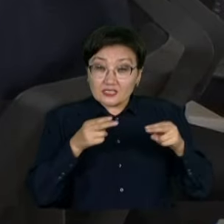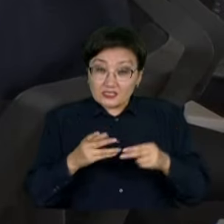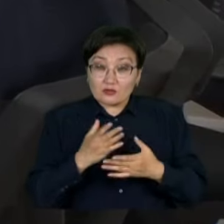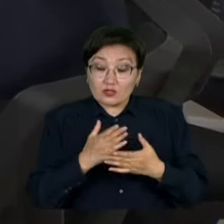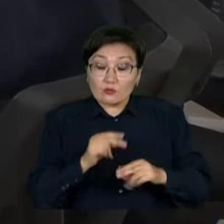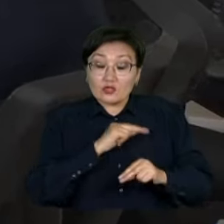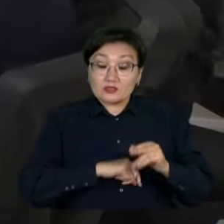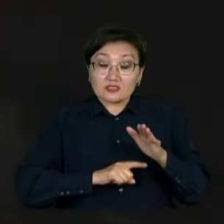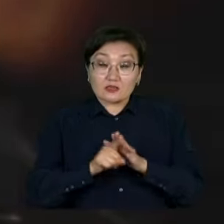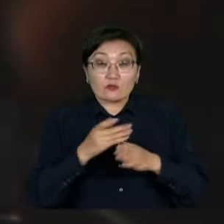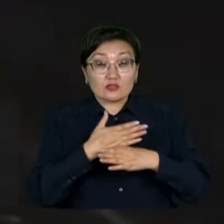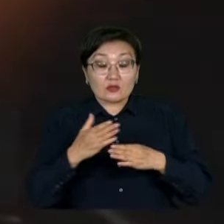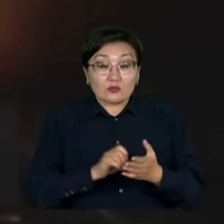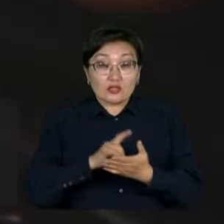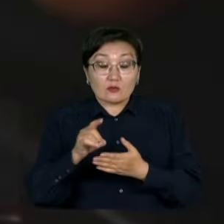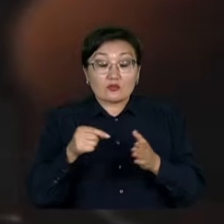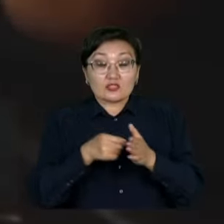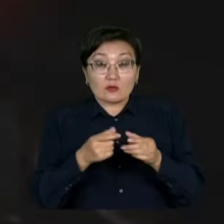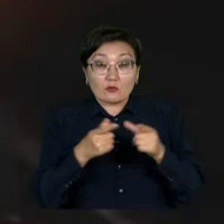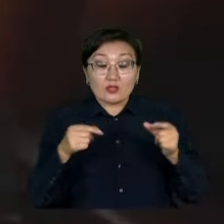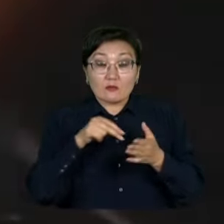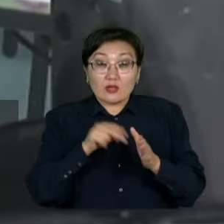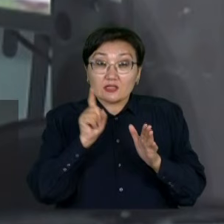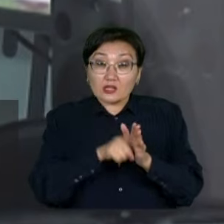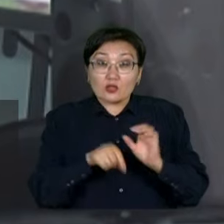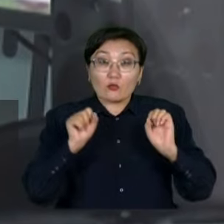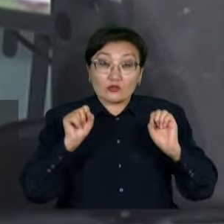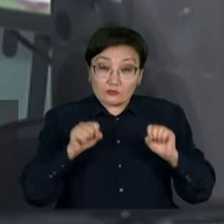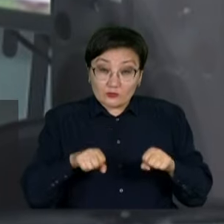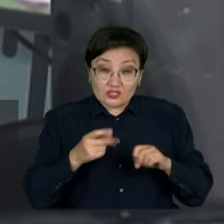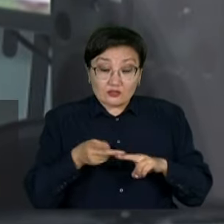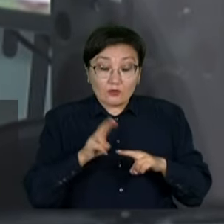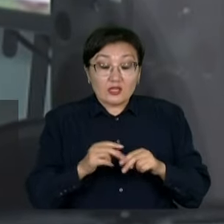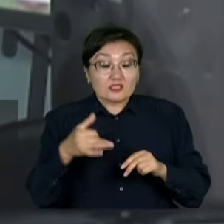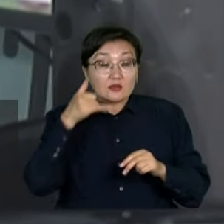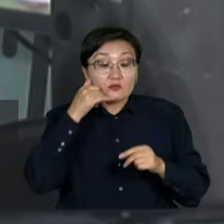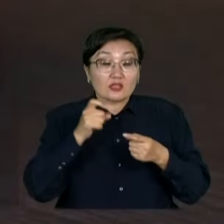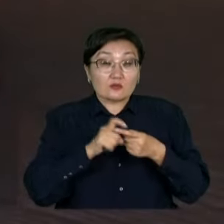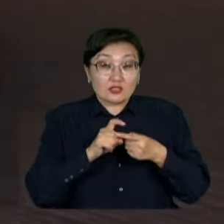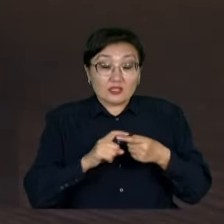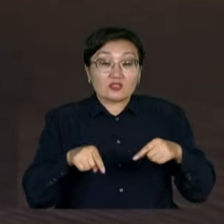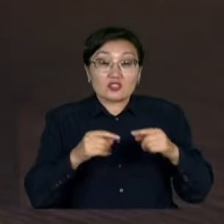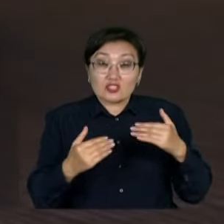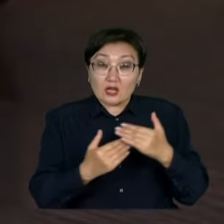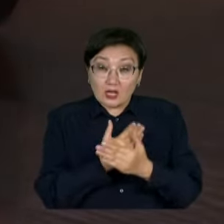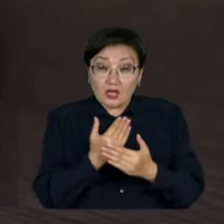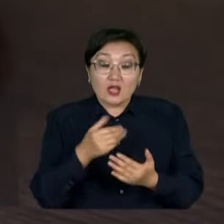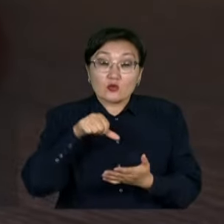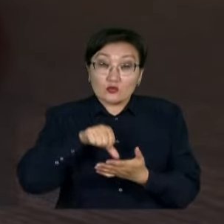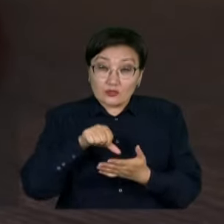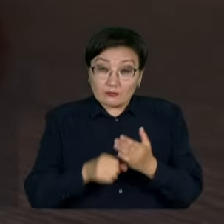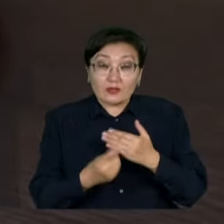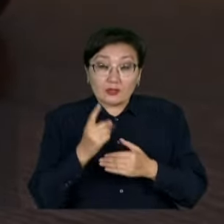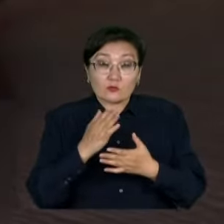Олар жұмысын бастағаннан кейін ұшу билеттері арзанда уәбден мүмкін. Сонымен қатар, ұялы байланыс нарығында да жаңа ойыншылар пайда